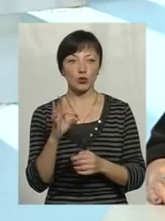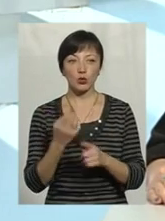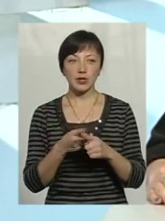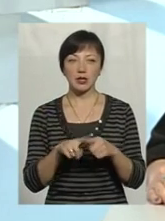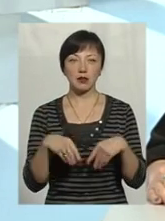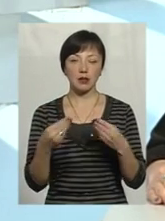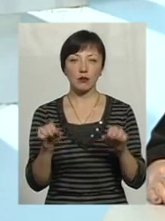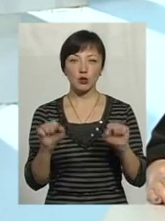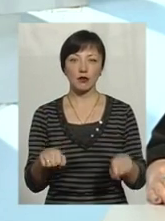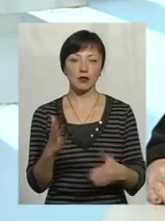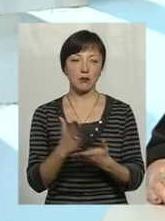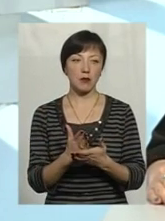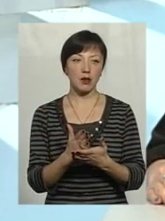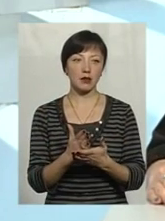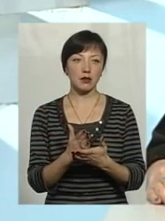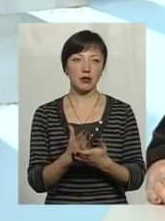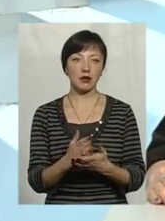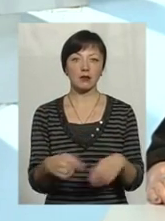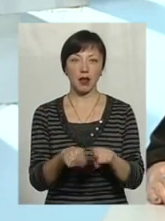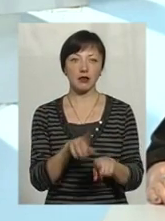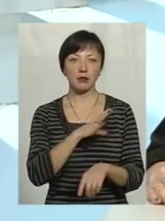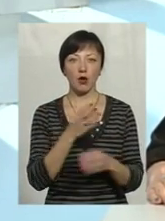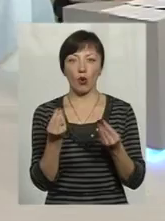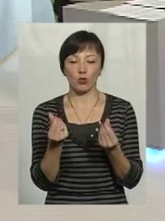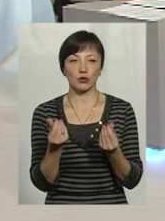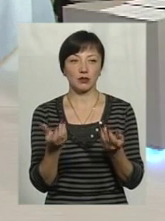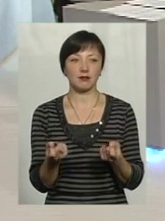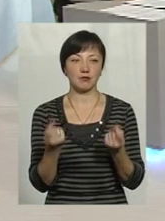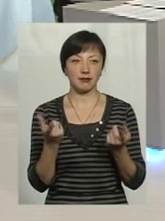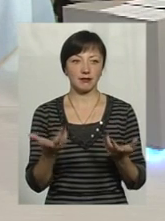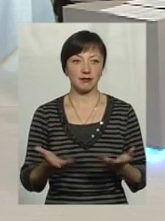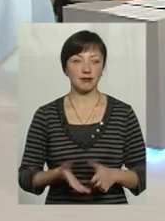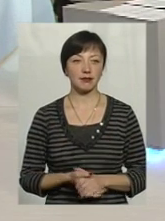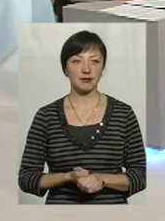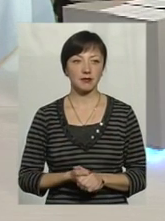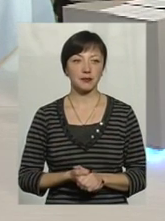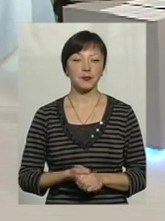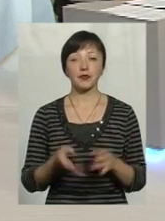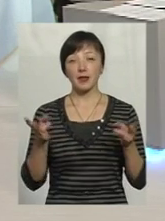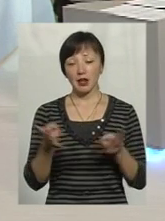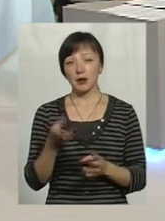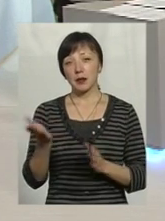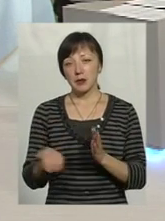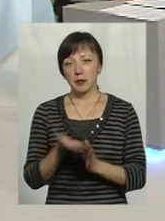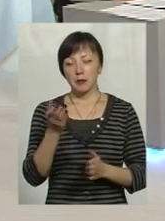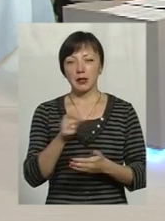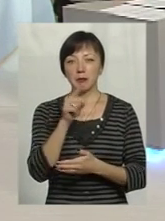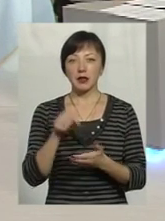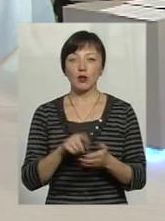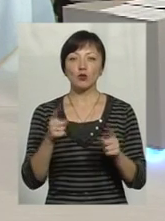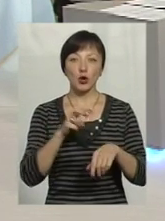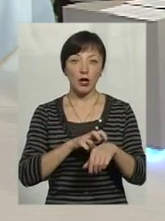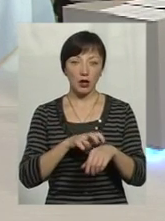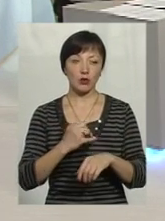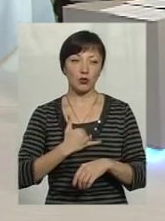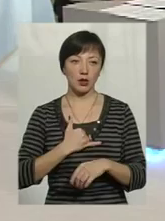дає можливості мати такі статки в грошових коштах. Тому тут також варто підняти питання, тому що лікар у